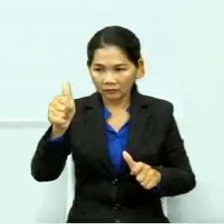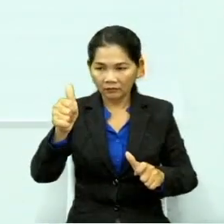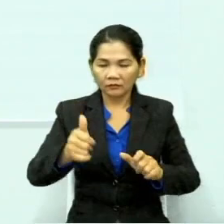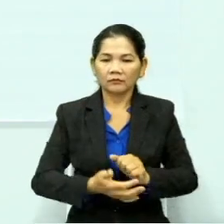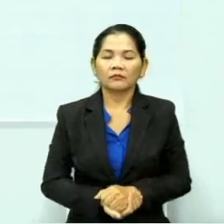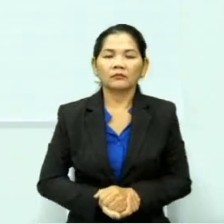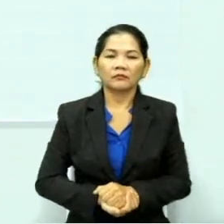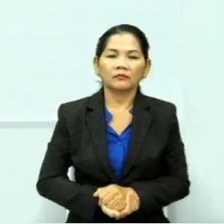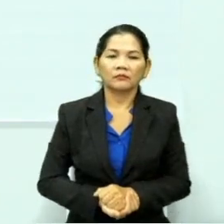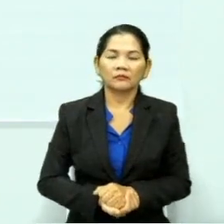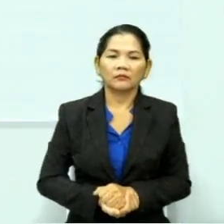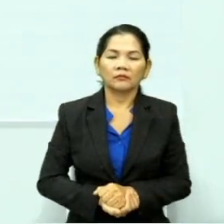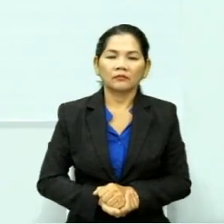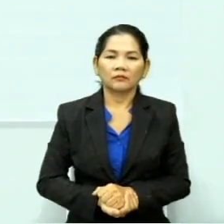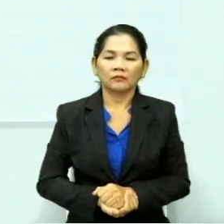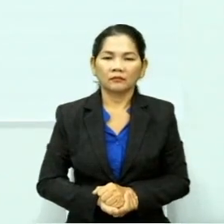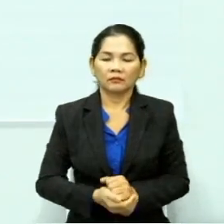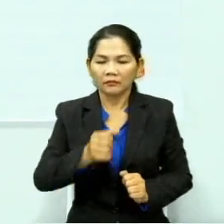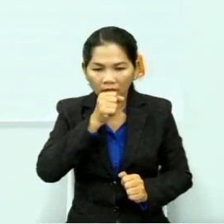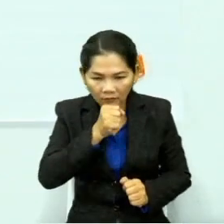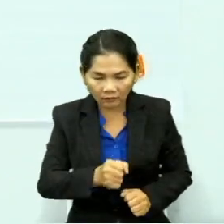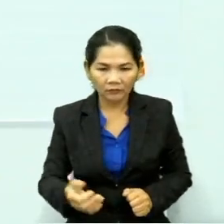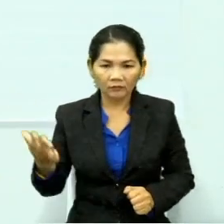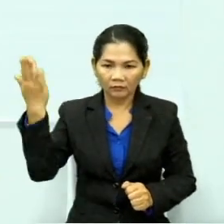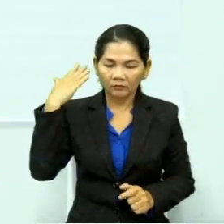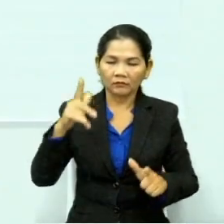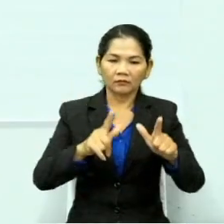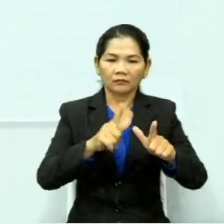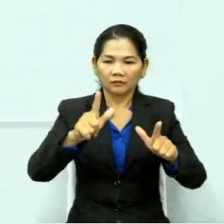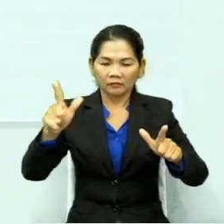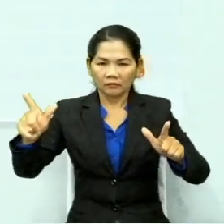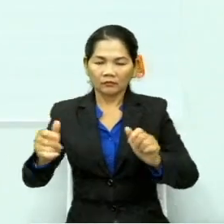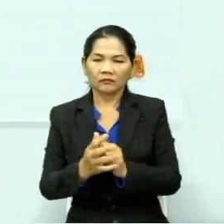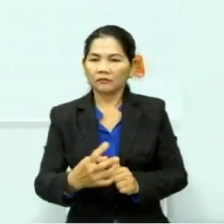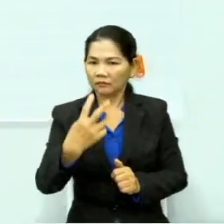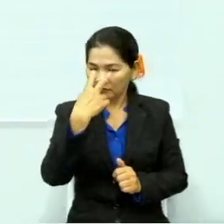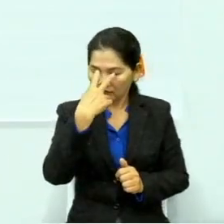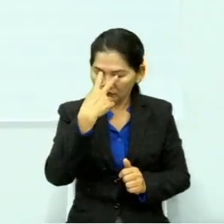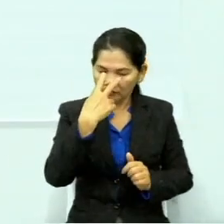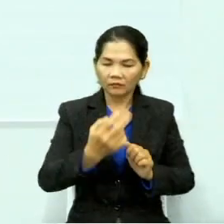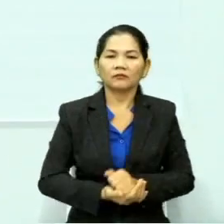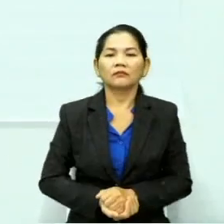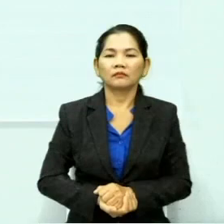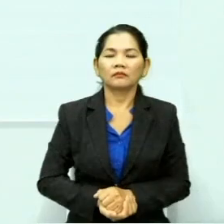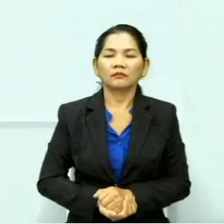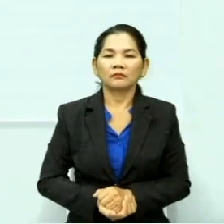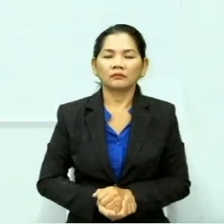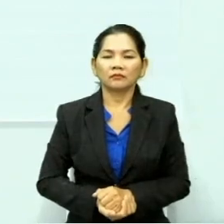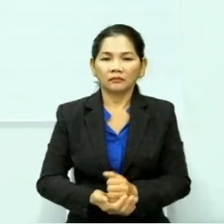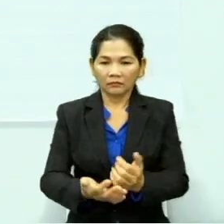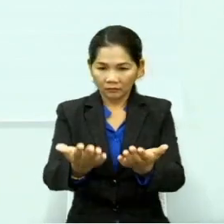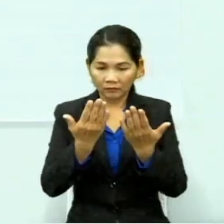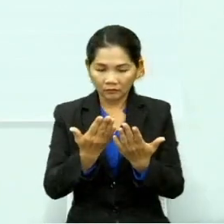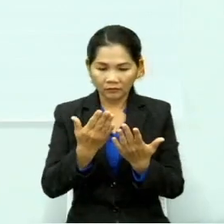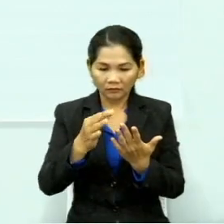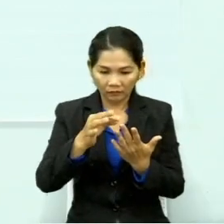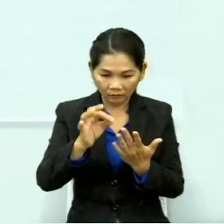chà pía đồn tá chuôn nằng pía nệt ra chà tả lấy con tiêm toàn mới